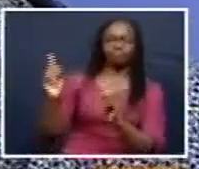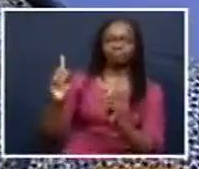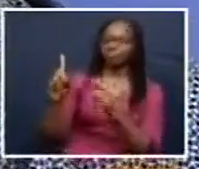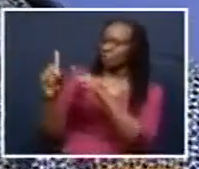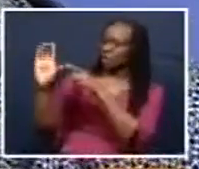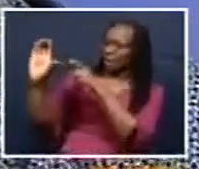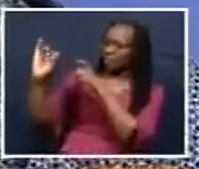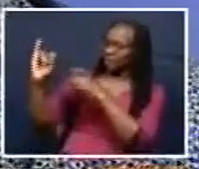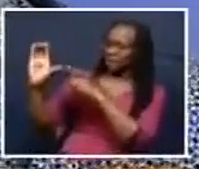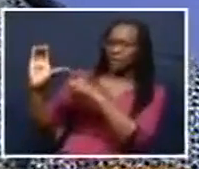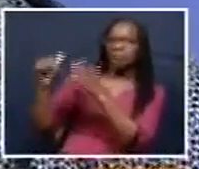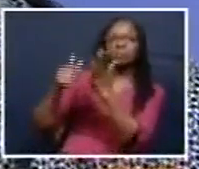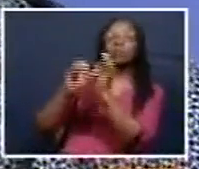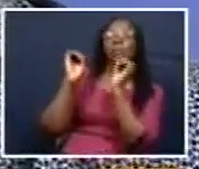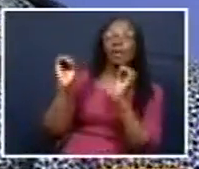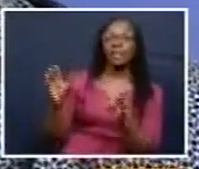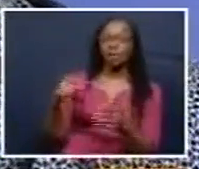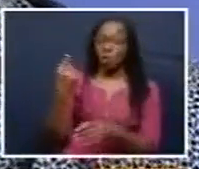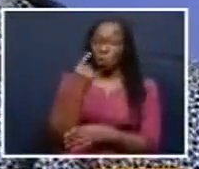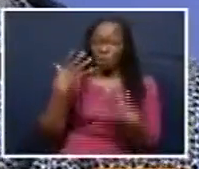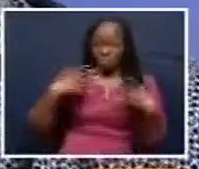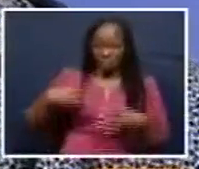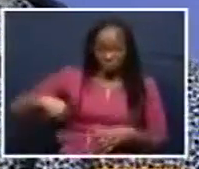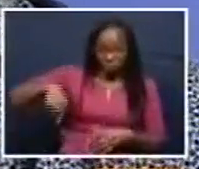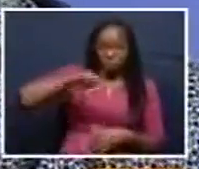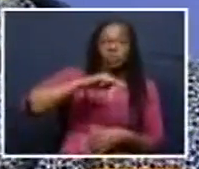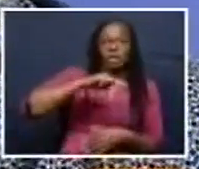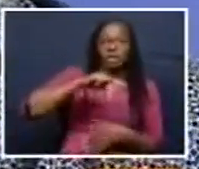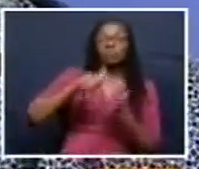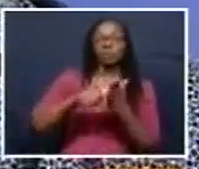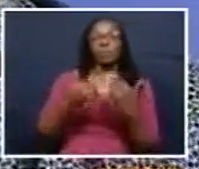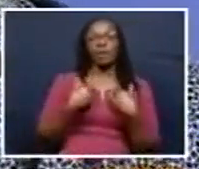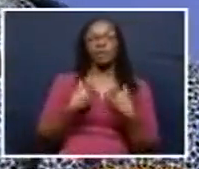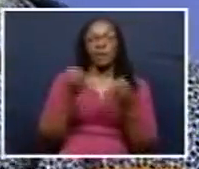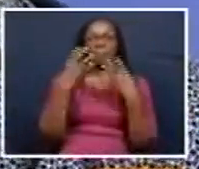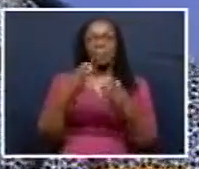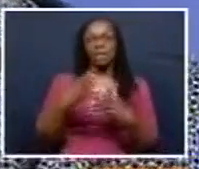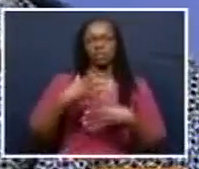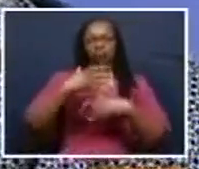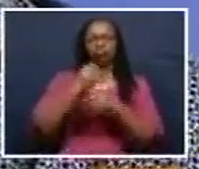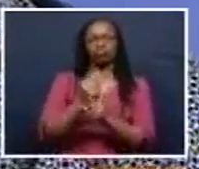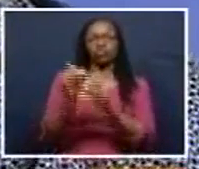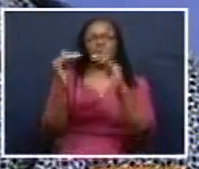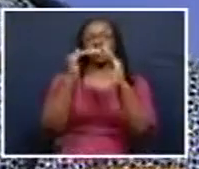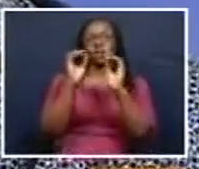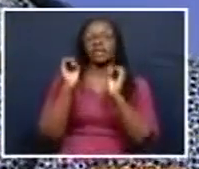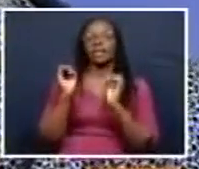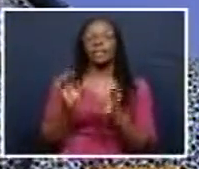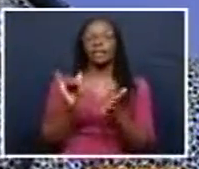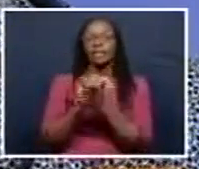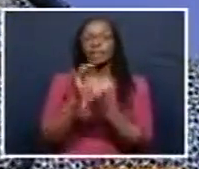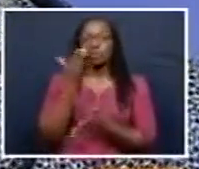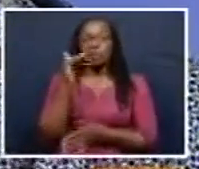Wananchi wamekosa kuamini that inaweza kuleta mabadiliko. Sasa wengi hawana haja kupiga kura. Wanasema kwa